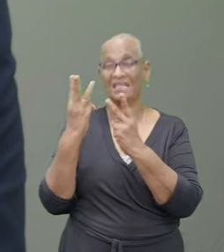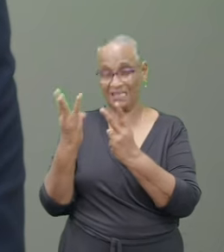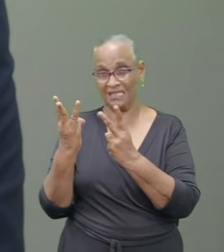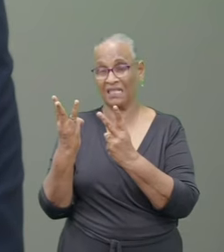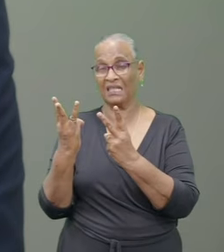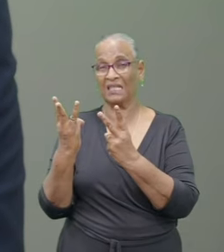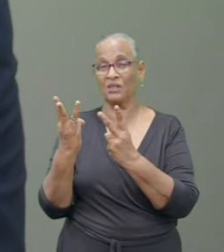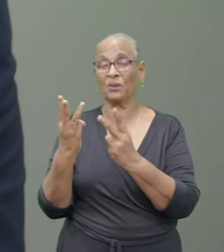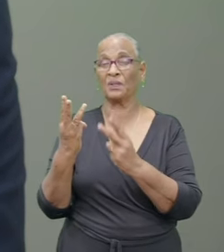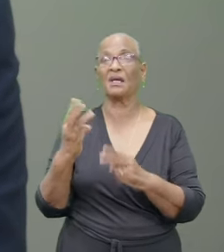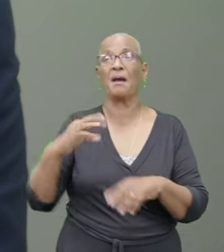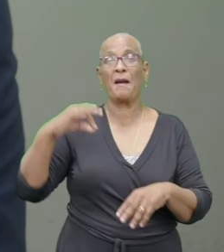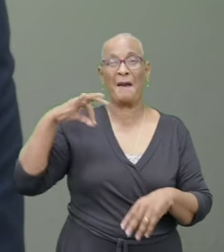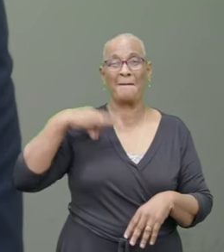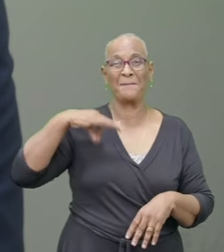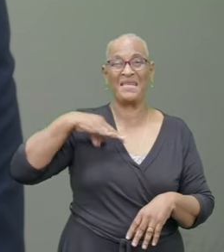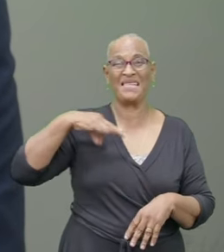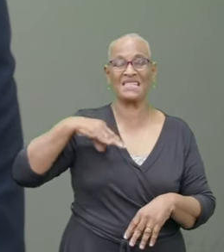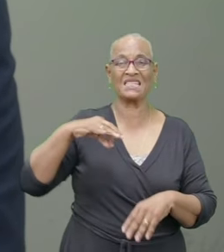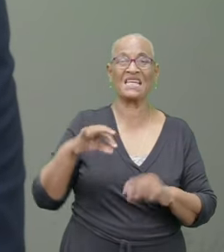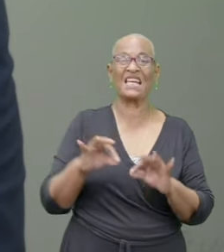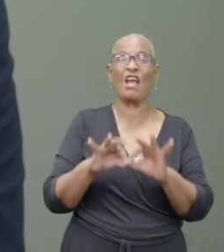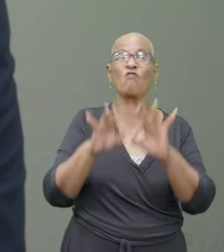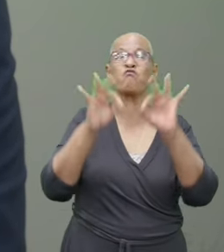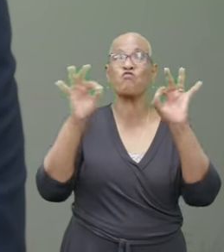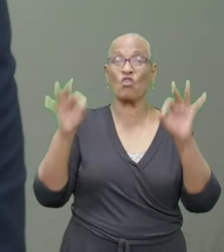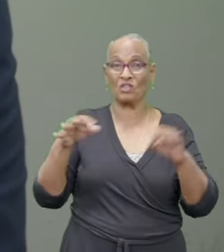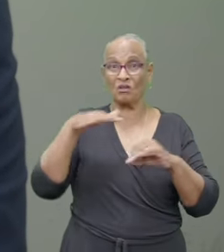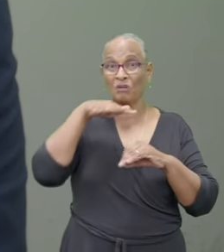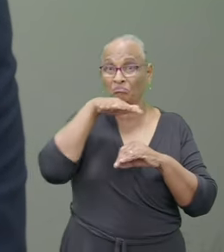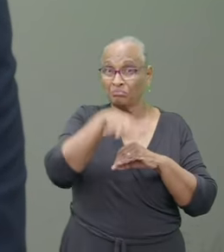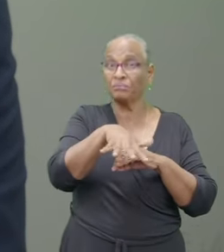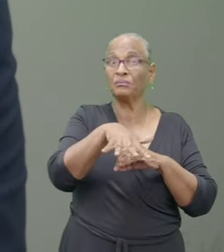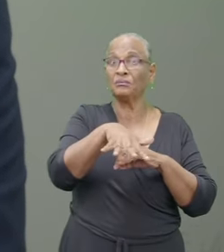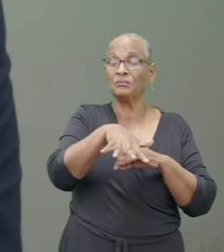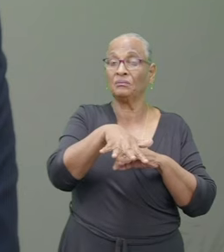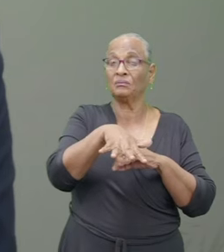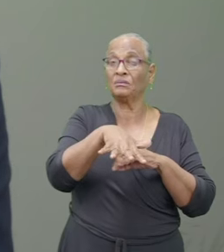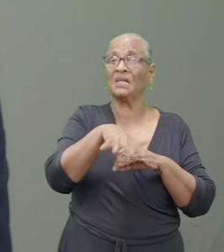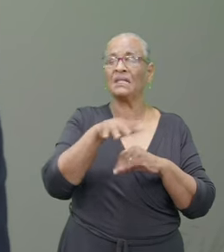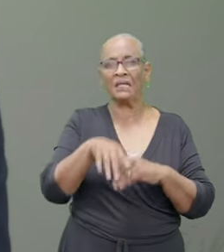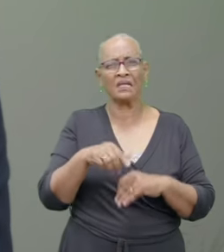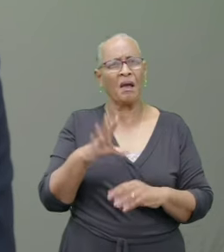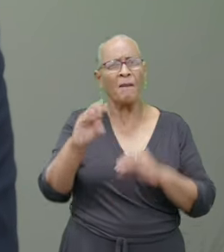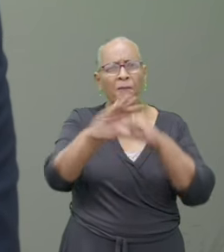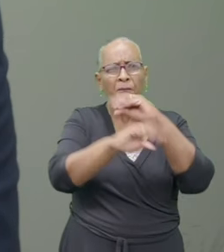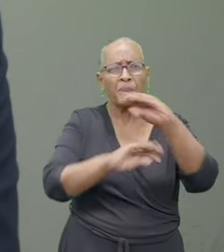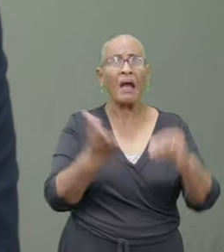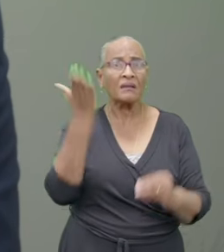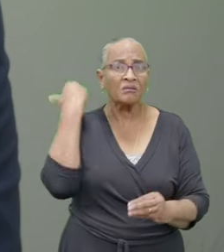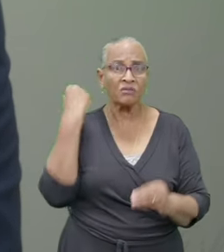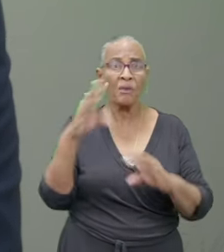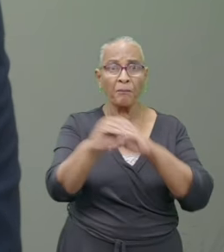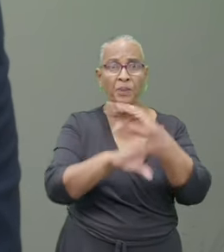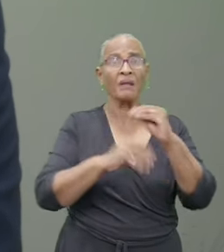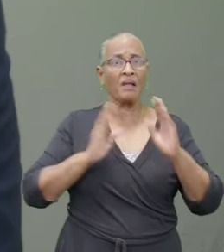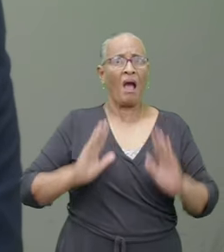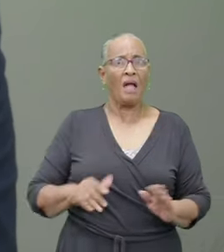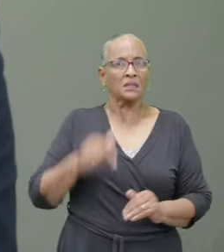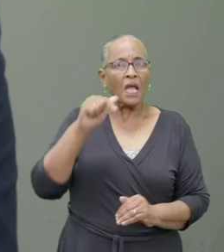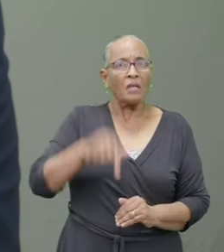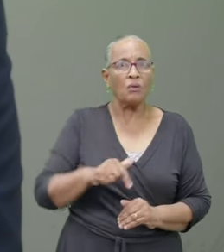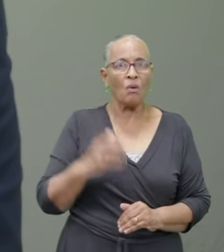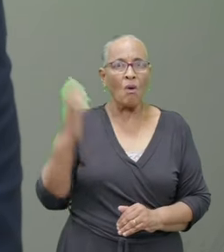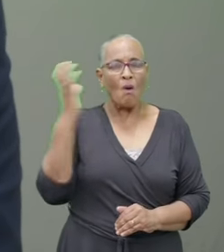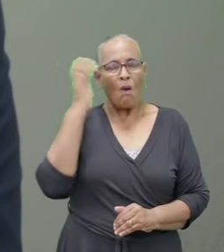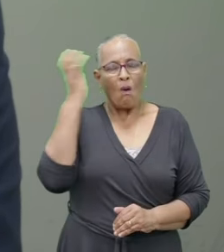van Volksgezondheid bij mij waren om te praten over deze verontrustende ontwikkeling. En u weet het ook